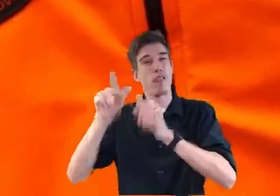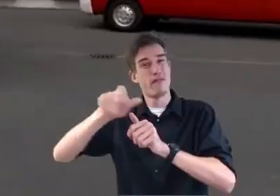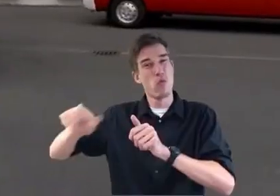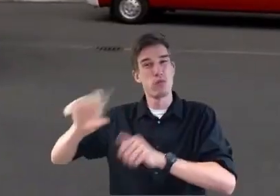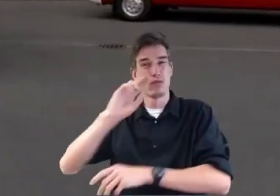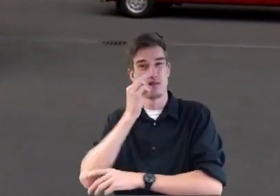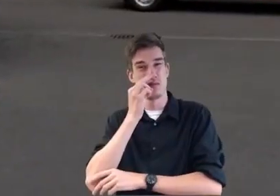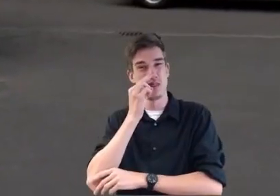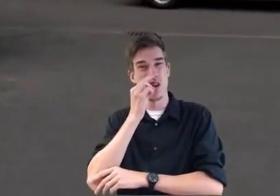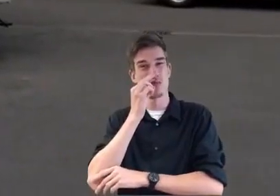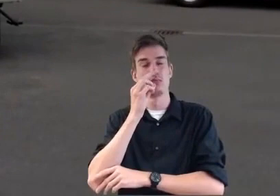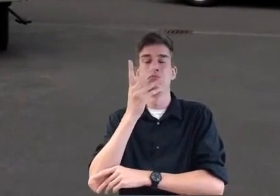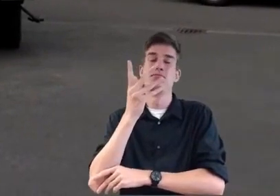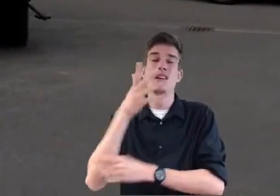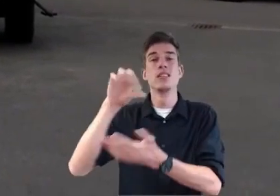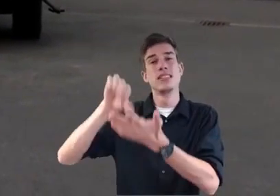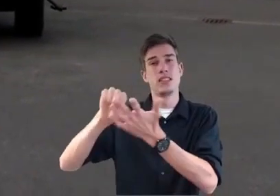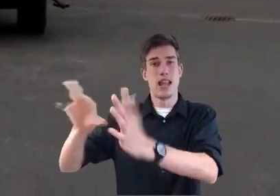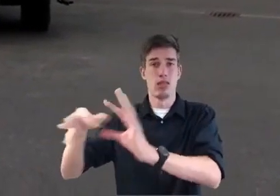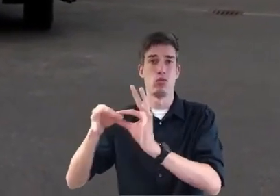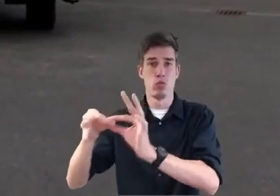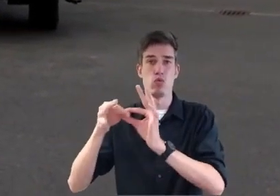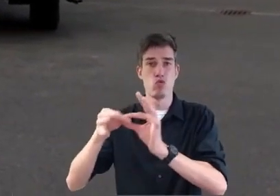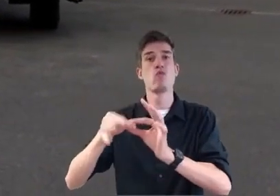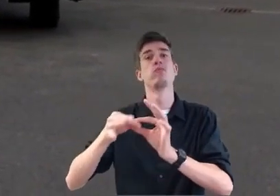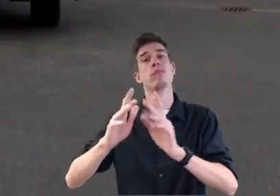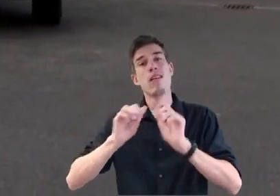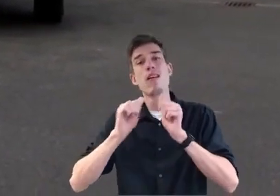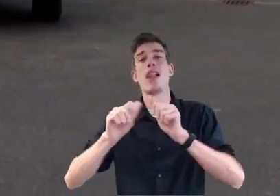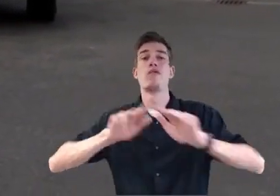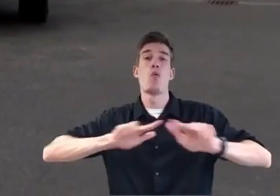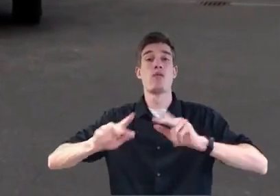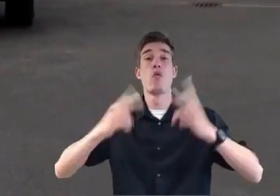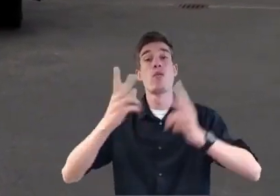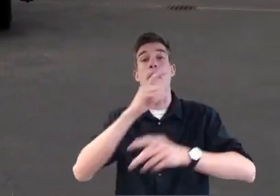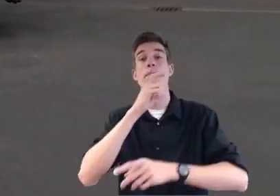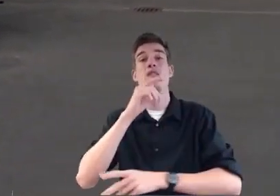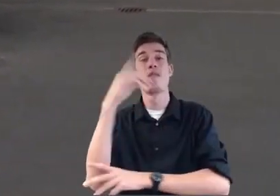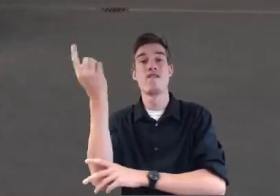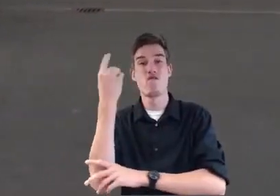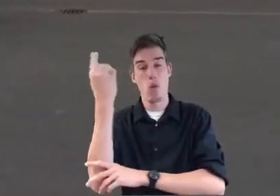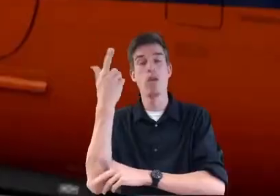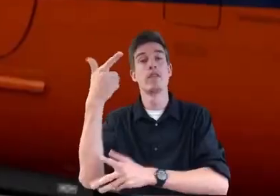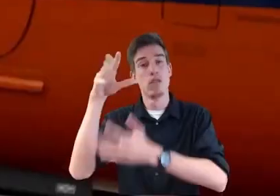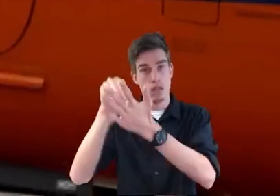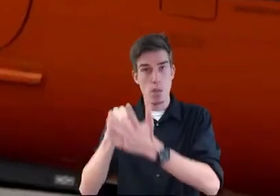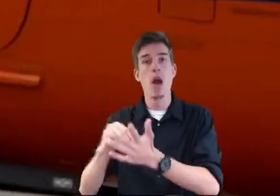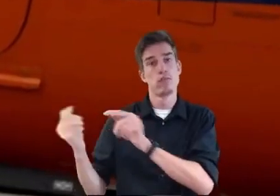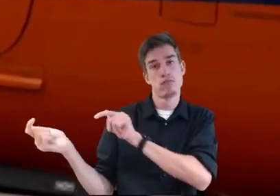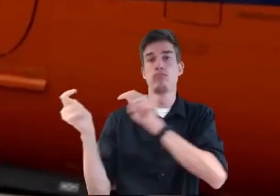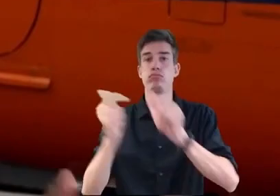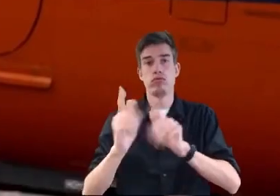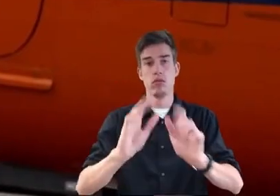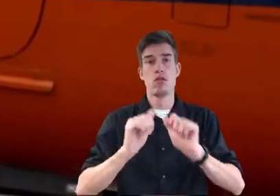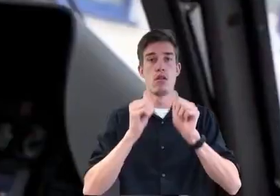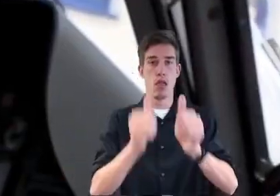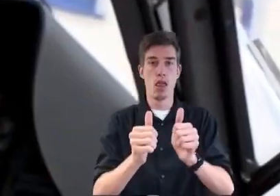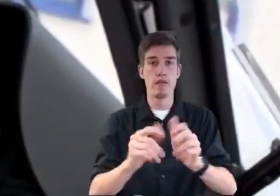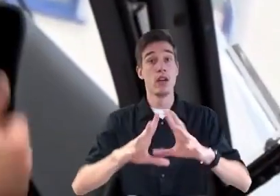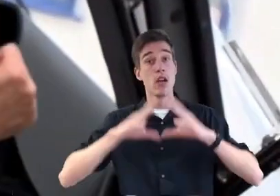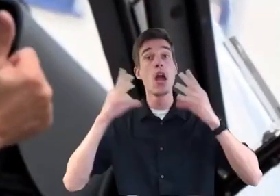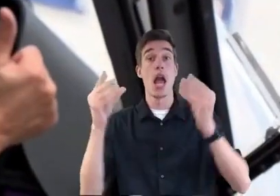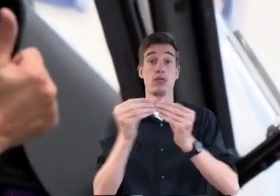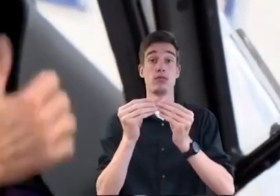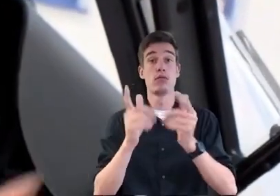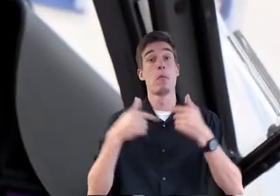je nach Rettungszentrum von verschiedenen Hilfsorganisationen oder von der Berufsfeuerwehr die Kolleginnen und Kollegen kommen. Also insgesamt wirklich eine